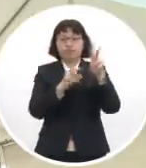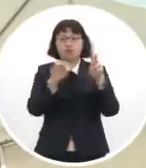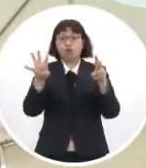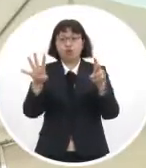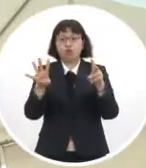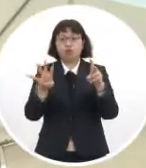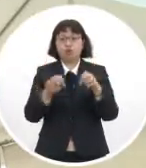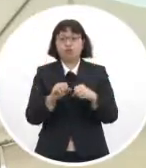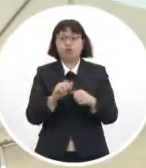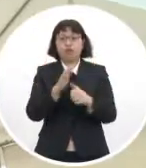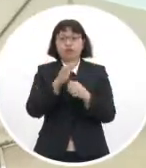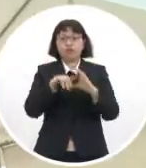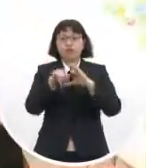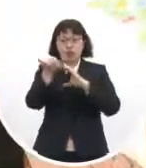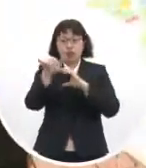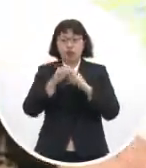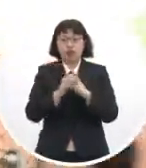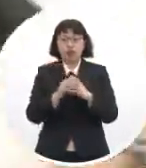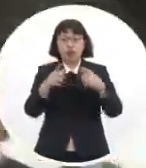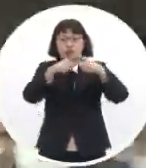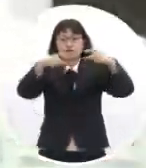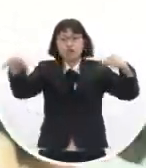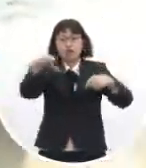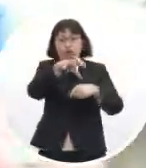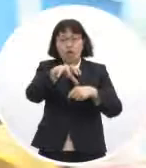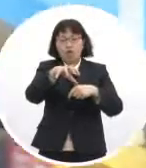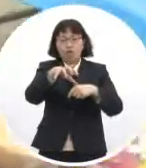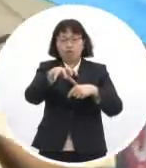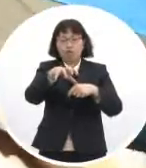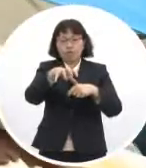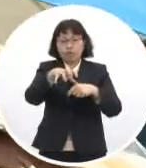レアには、全国からたくさんのゆるキャラと